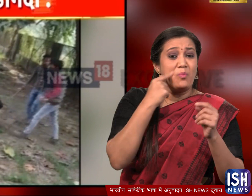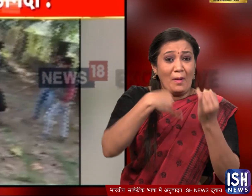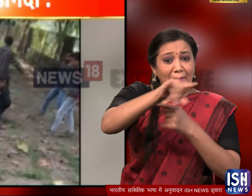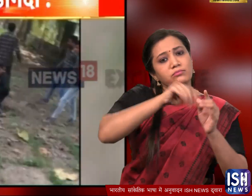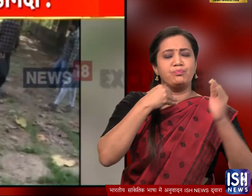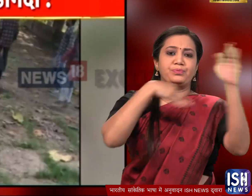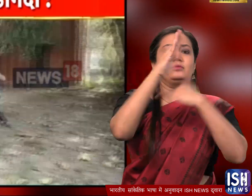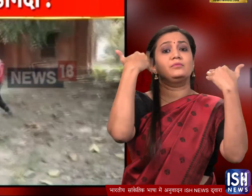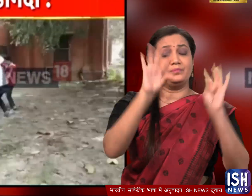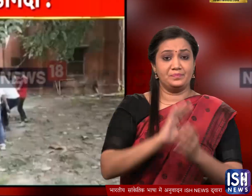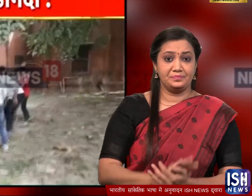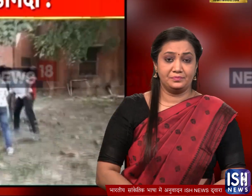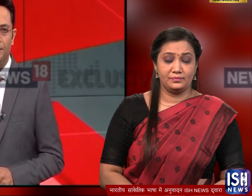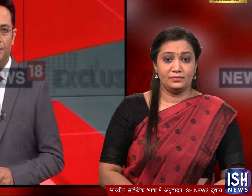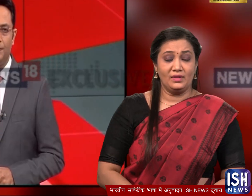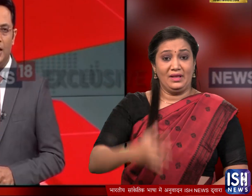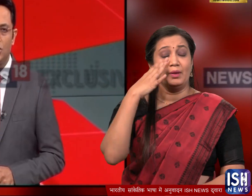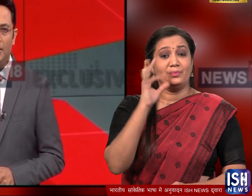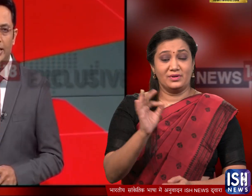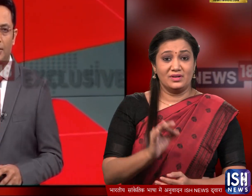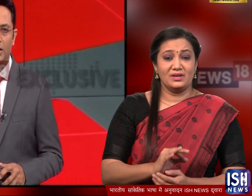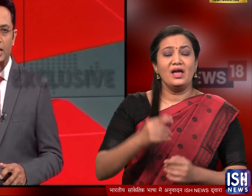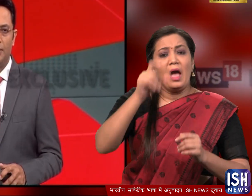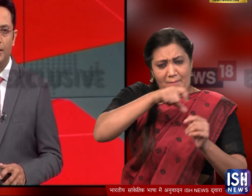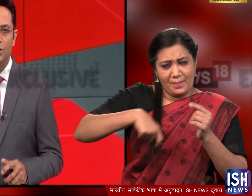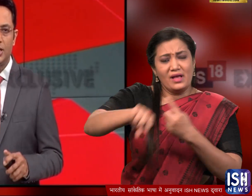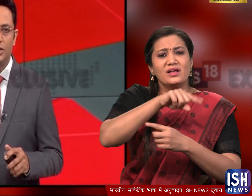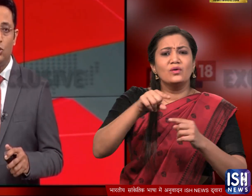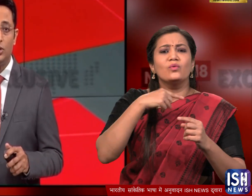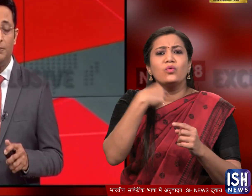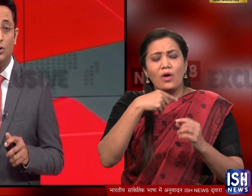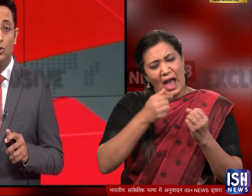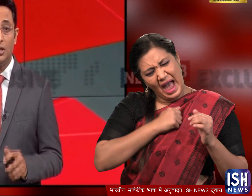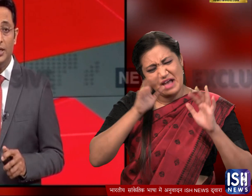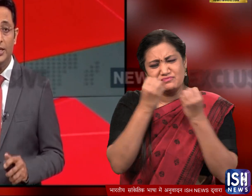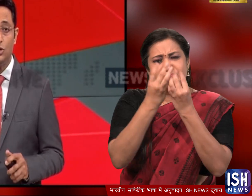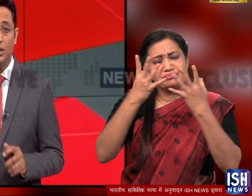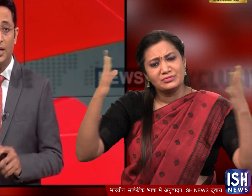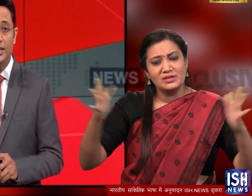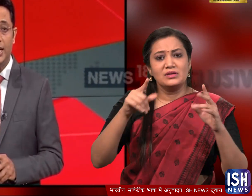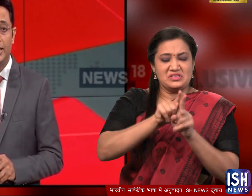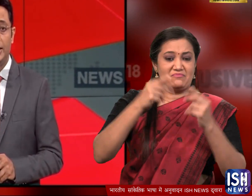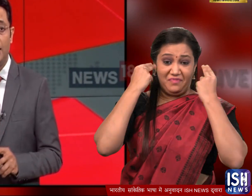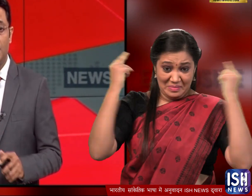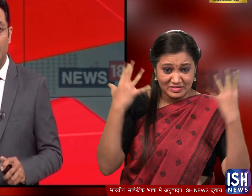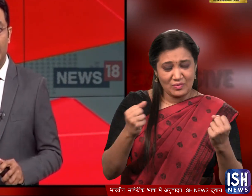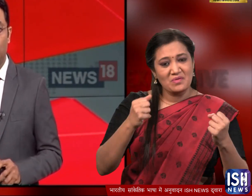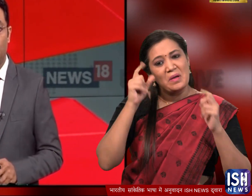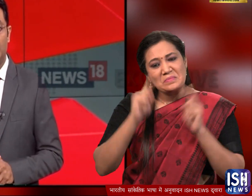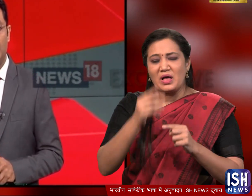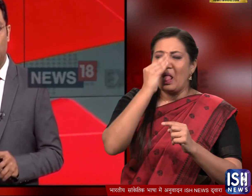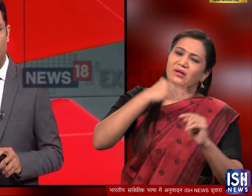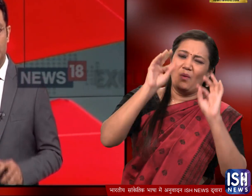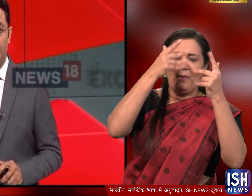बाद सभी आरोपी वहां से भाग गए। सौभाग्य की बात यह कि हमारे बीच ऐसे लोगों की बिल्कुल कमी नहीं जिन्होंने मान लिया है कि नाम कमाना